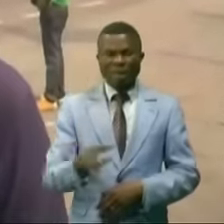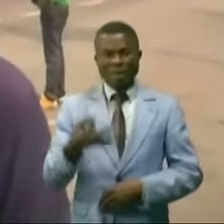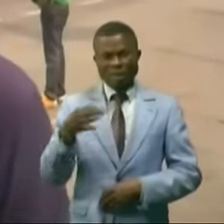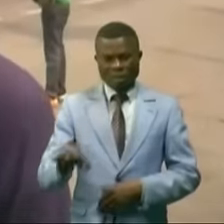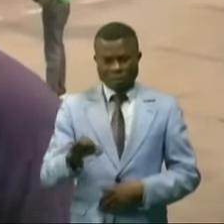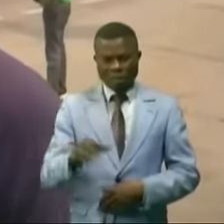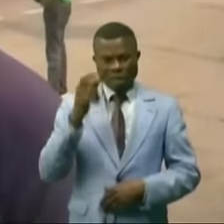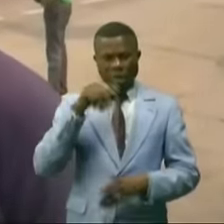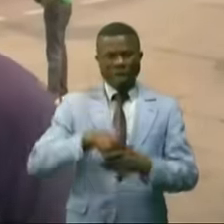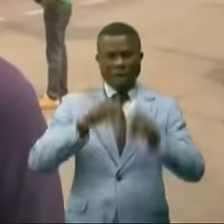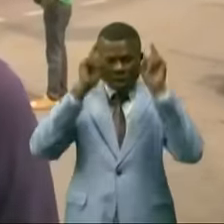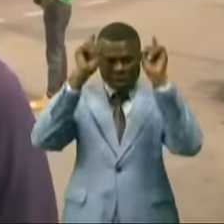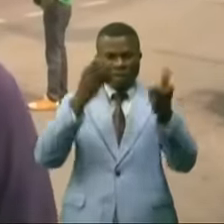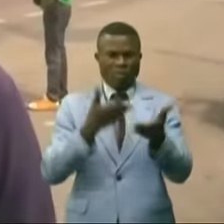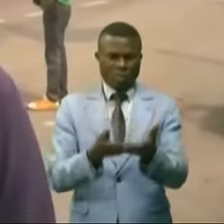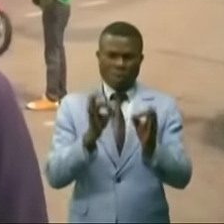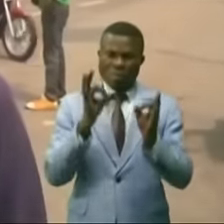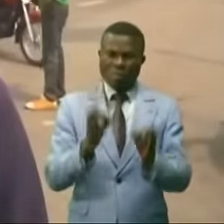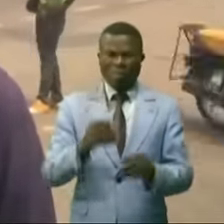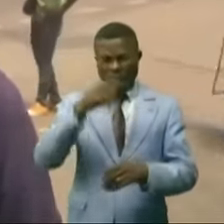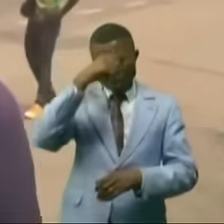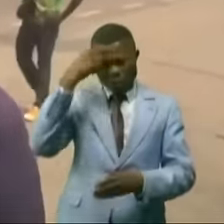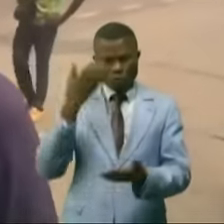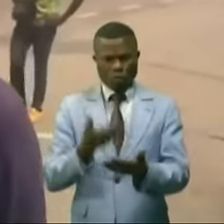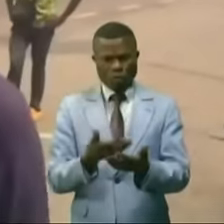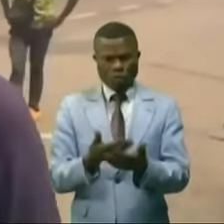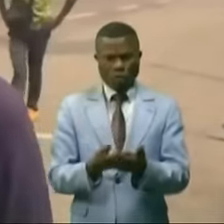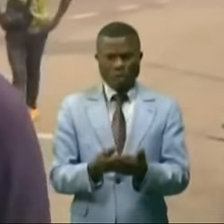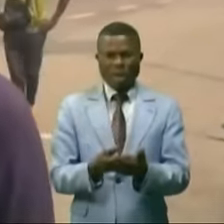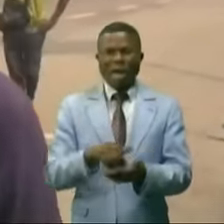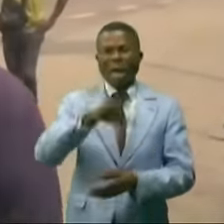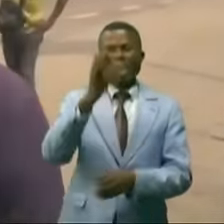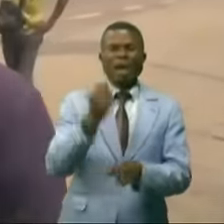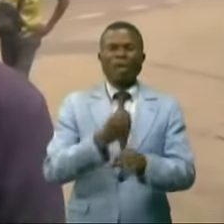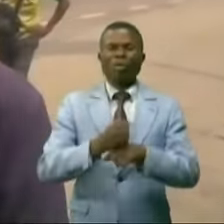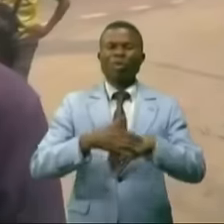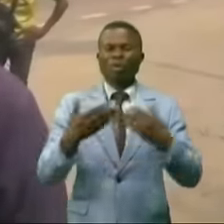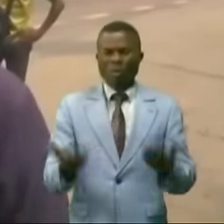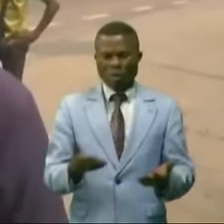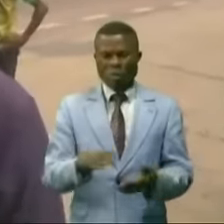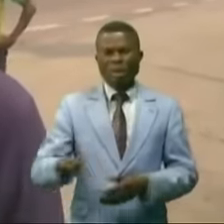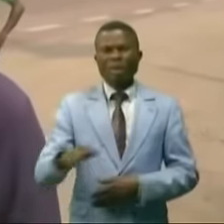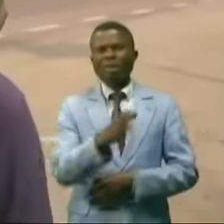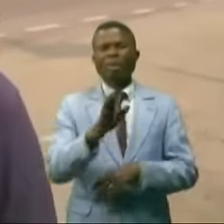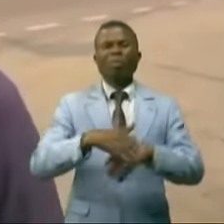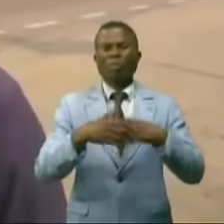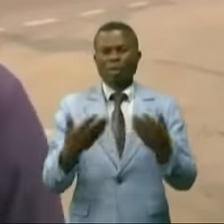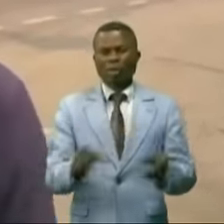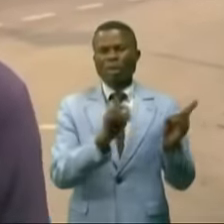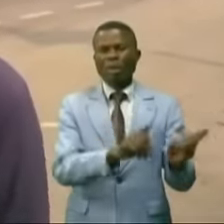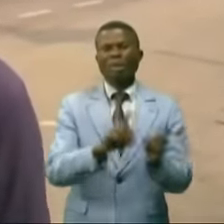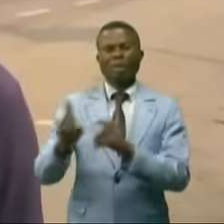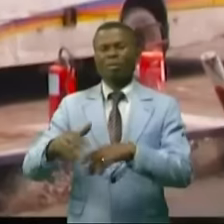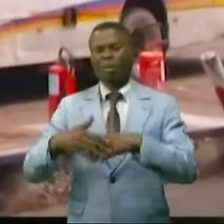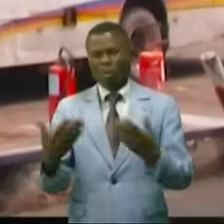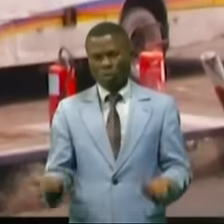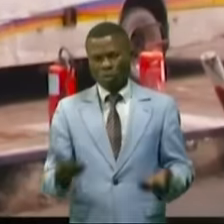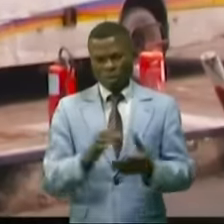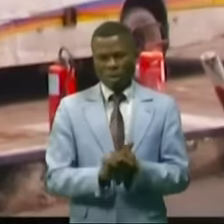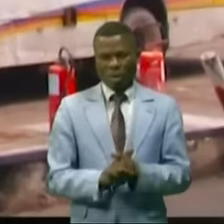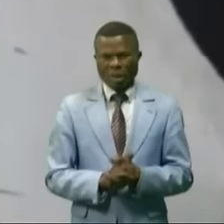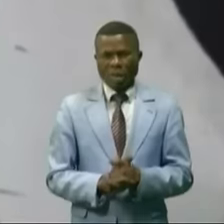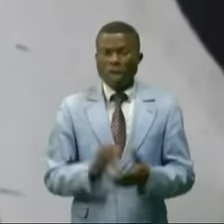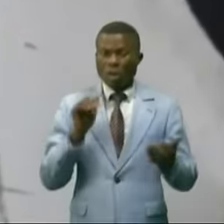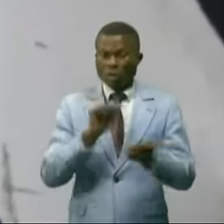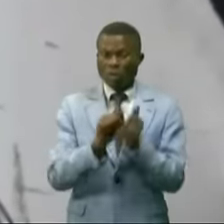10 000, 20 000, 500 francs. Avec Transco, nous payons 500 francs. Mais avec le 207, nous allons au-delà. Comment faire? Face à